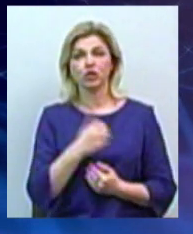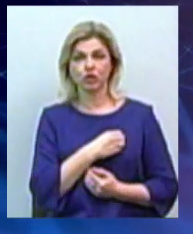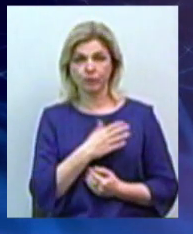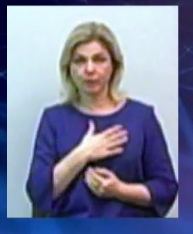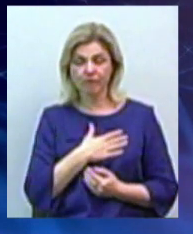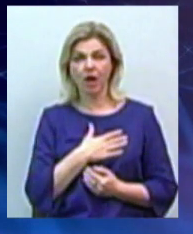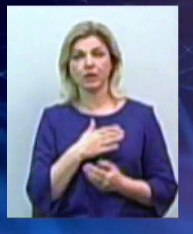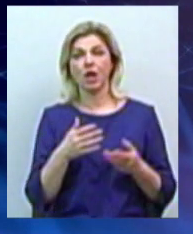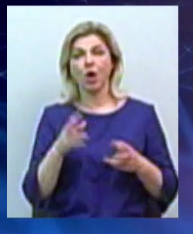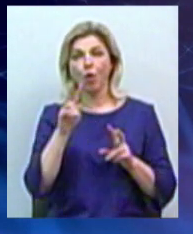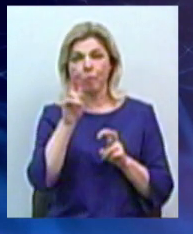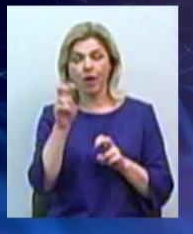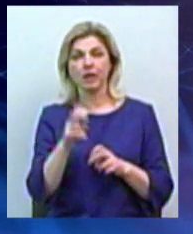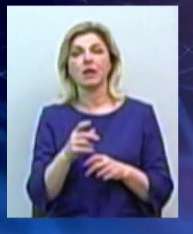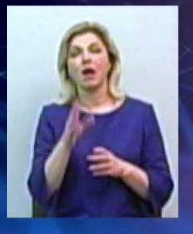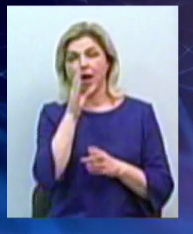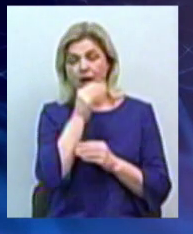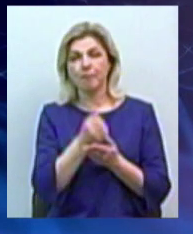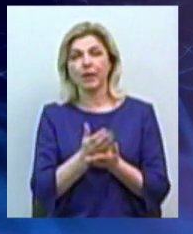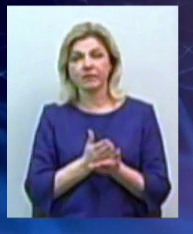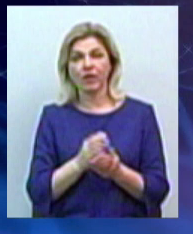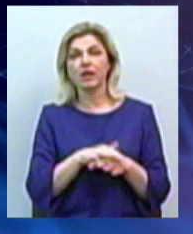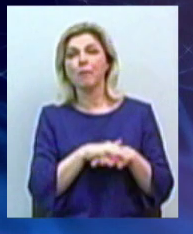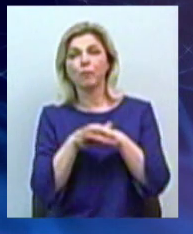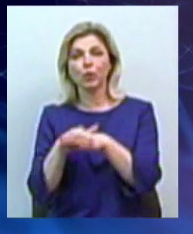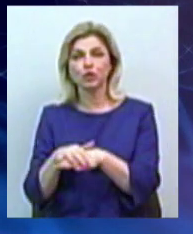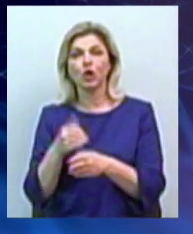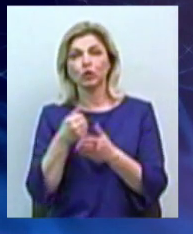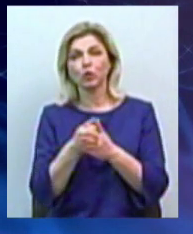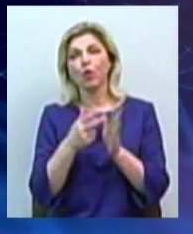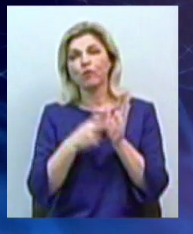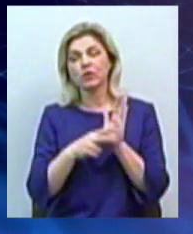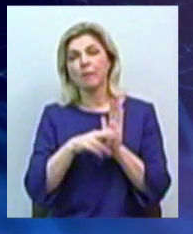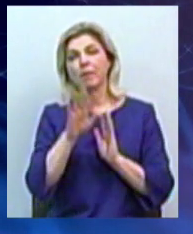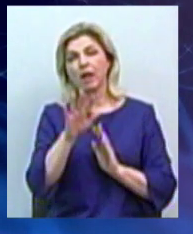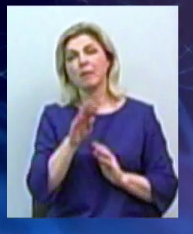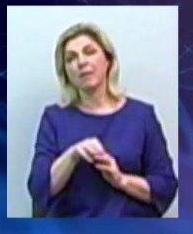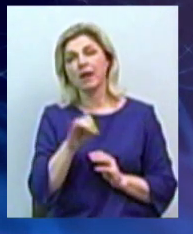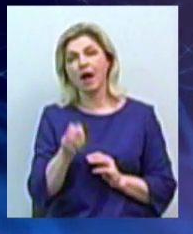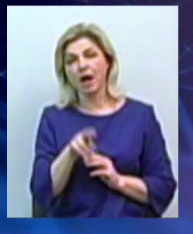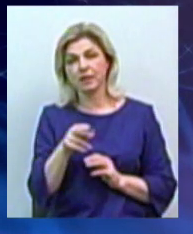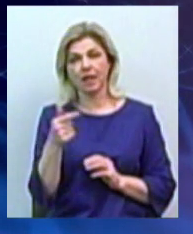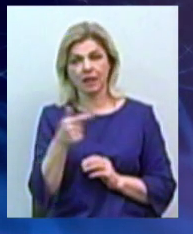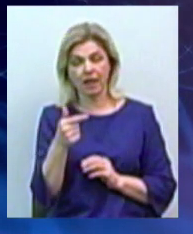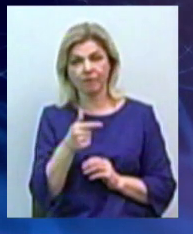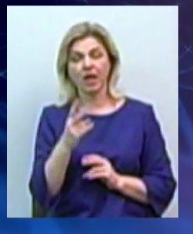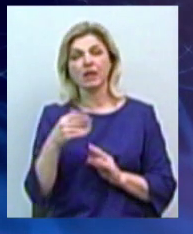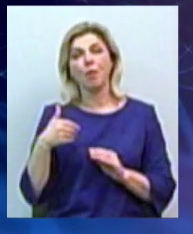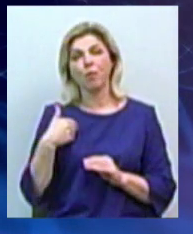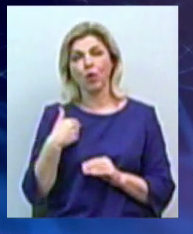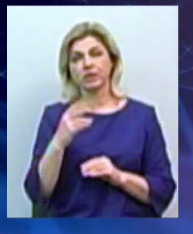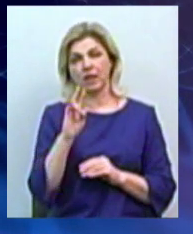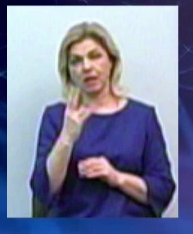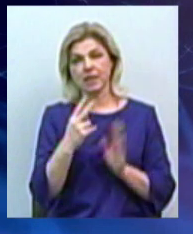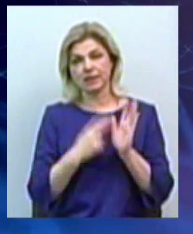забезпечить збільшення надходжень до бюджетів різних рівнів до 58 мільярдів гривень, виплату пайового внеску на користь Миколаєва – понад